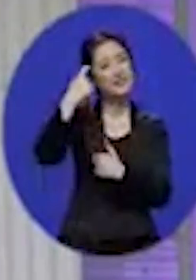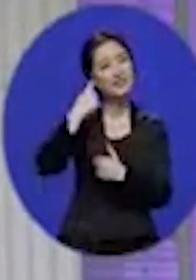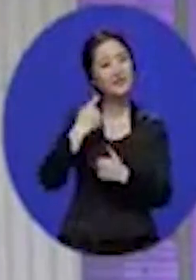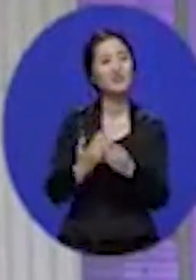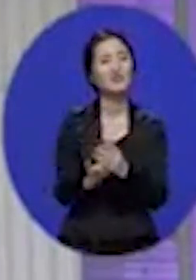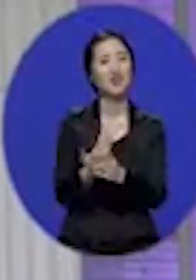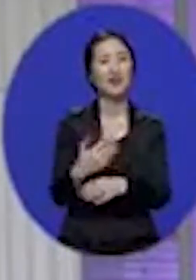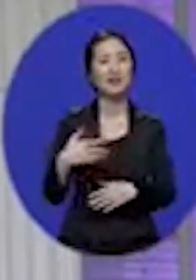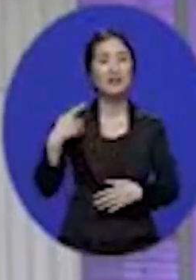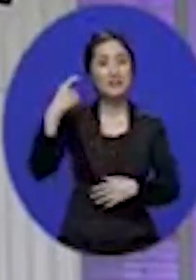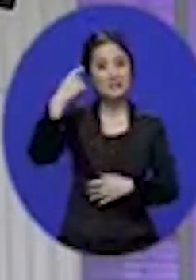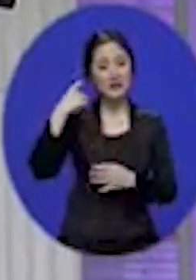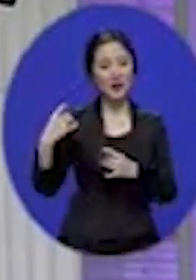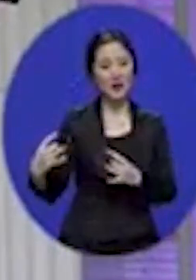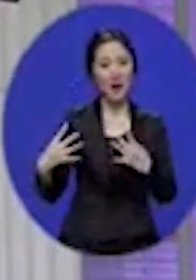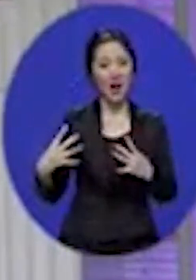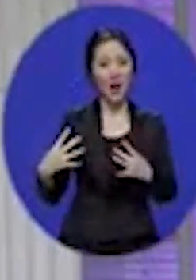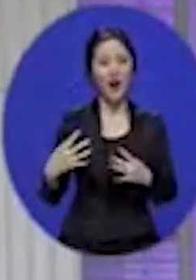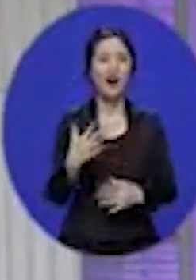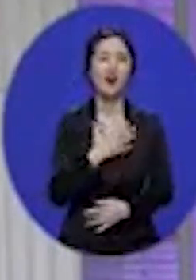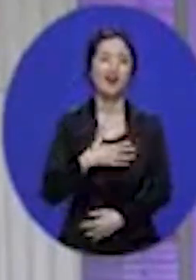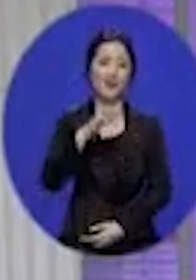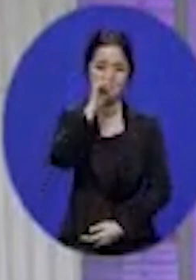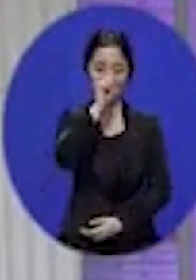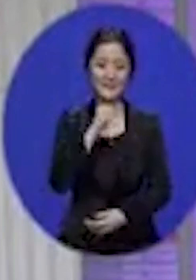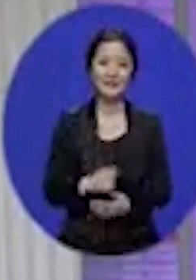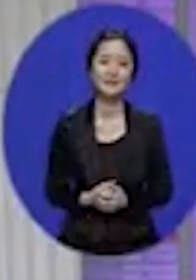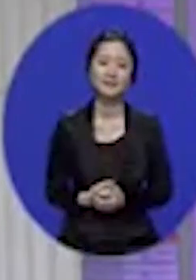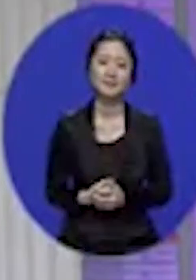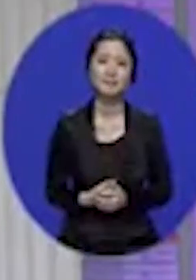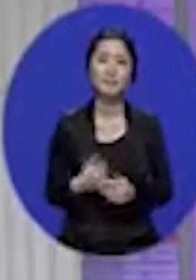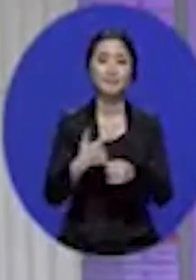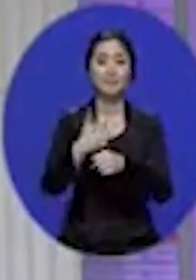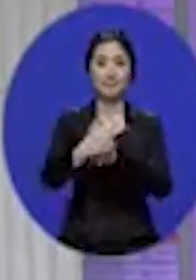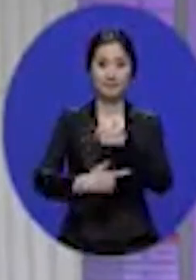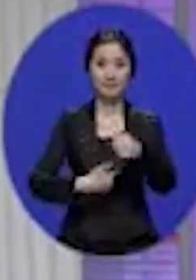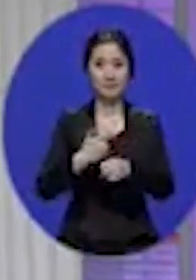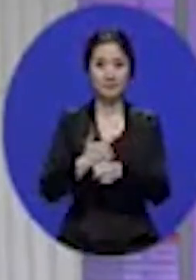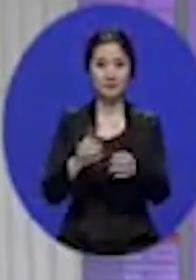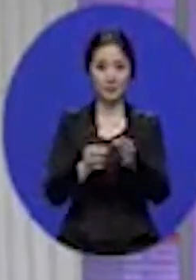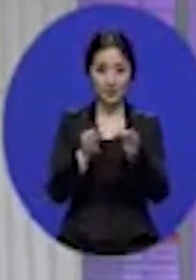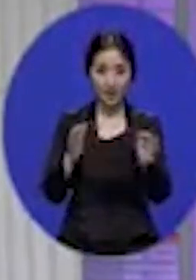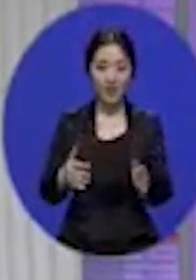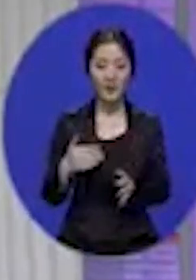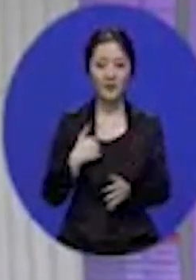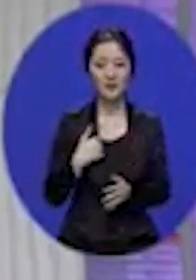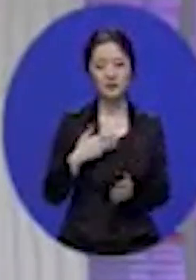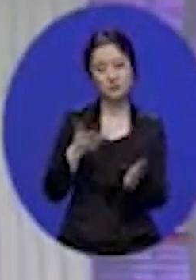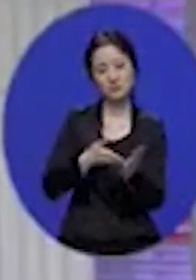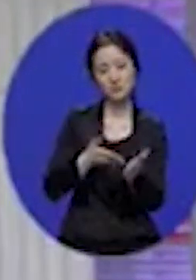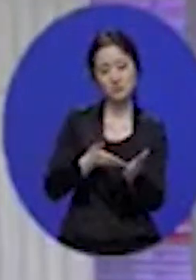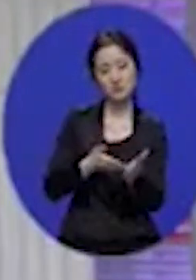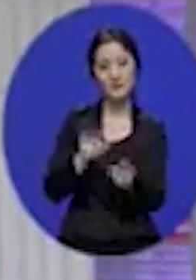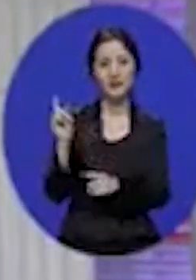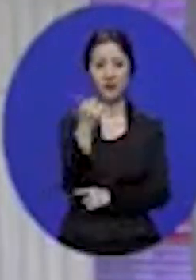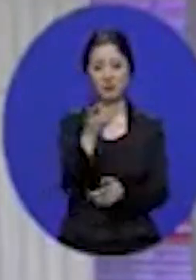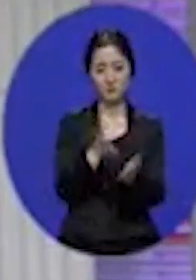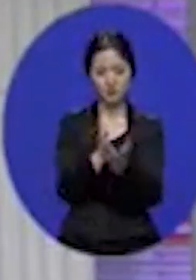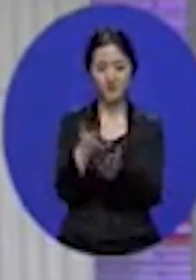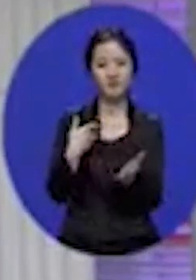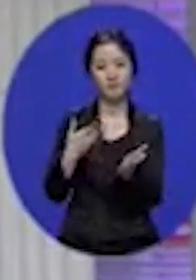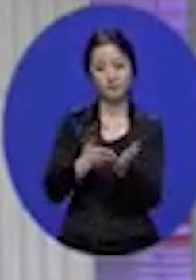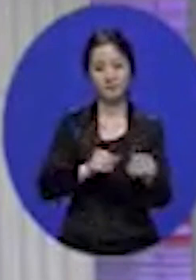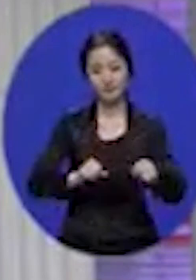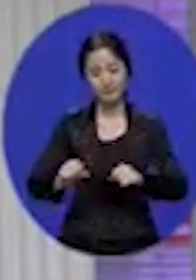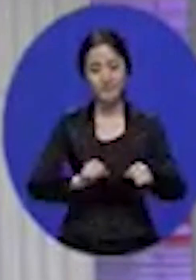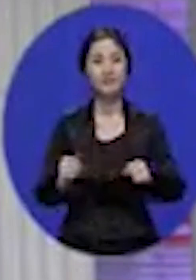막 짜릿하더라고요. 그러면서 6년 동안 제가 야구캐스터로 활동을 했습니다.